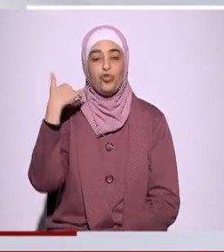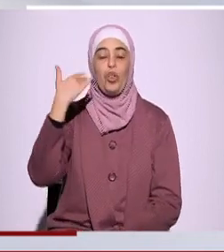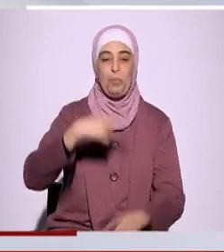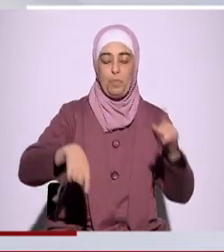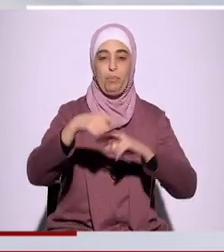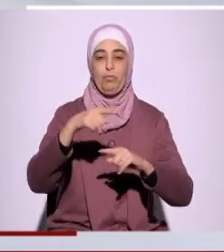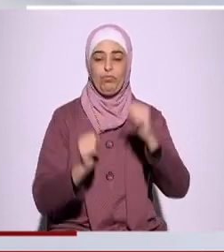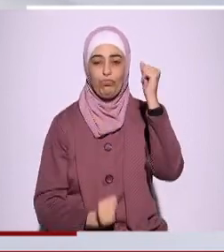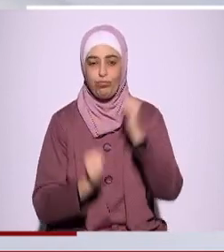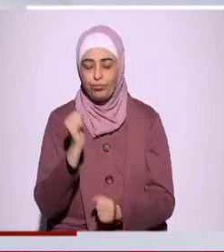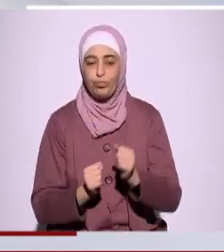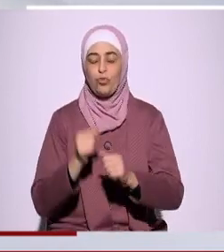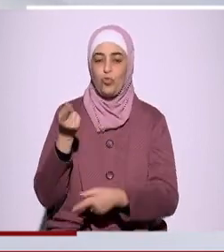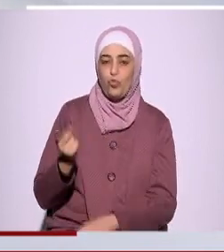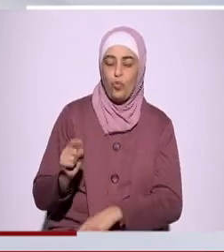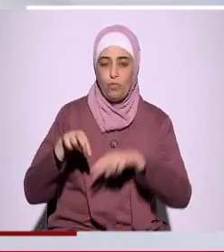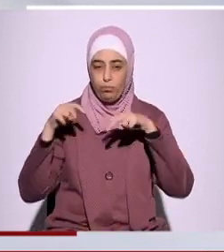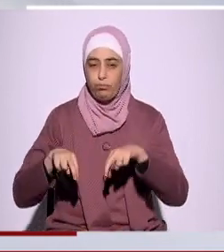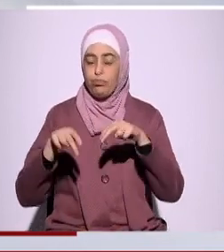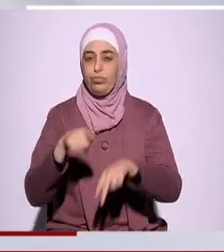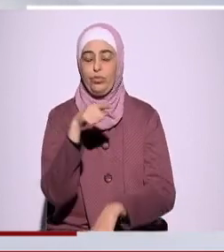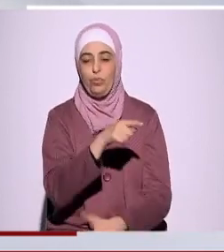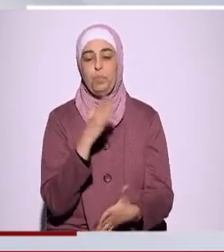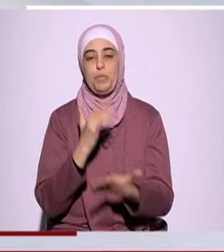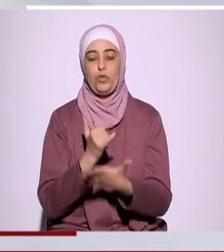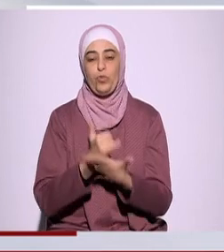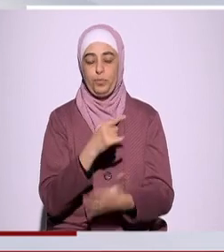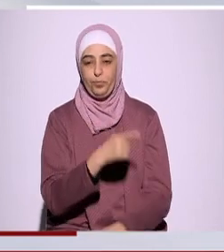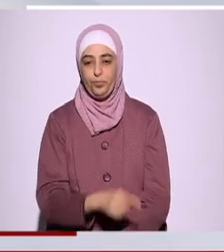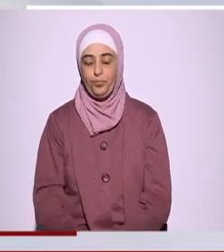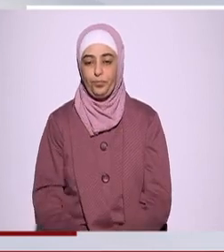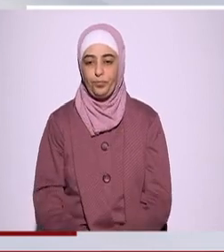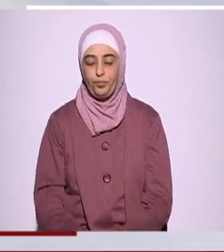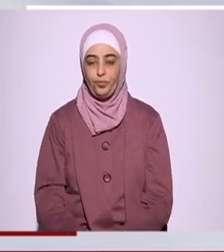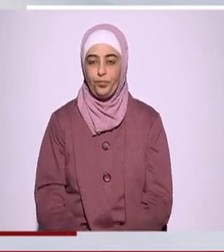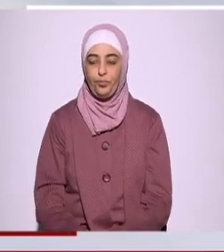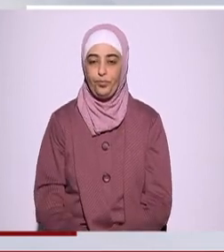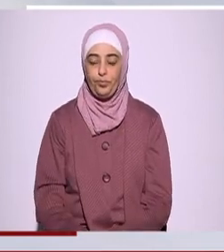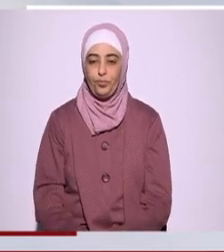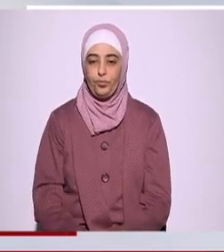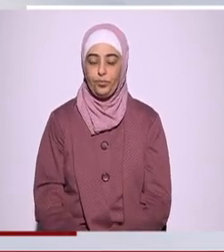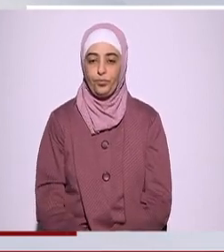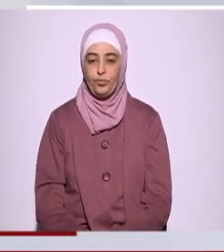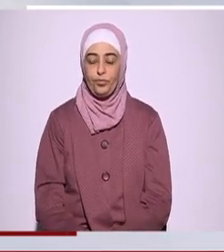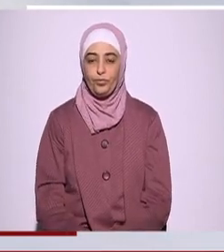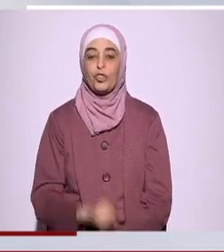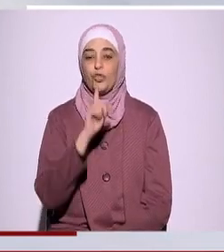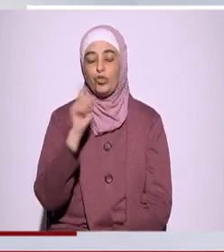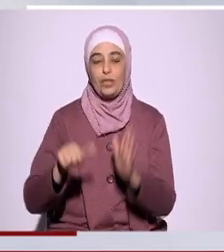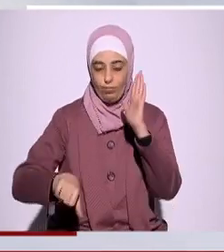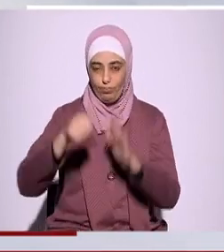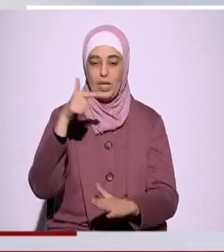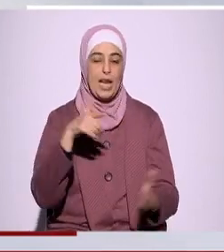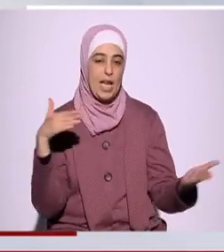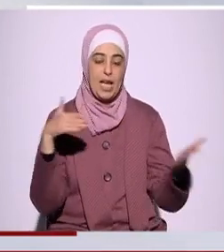التضحيات بهذا الخروج المستمر لمغارعة هذا النظام. وسوف الثورة هذه الثورة تنتصر وسوف تصل إلى